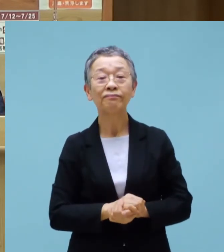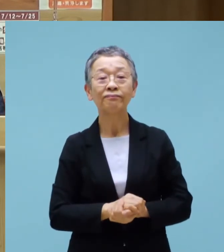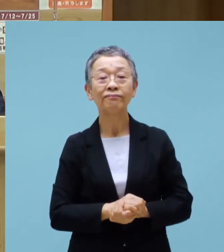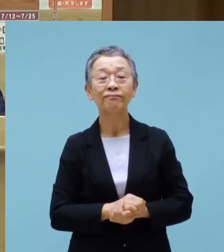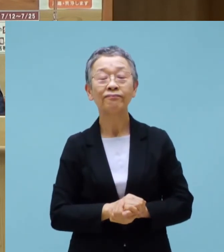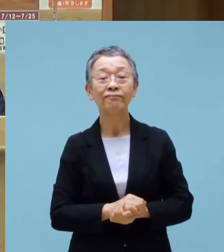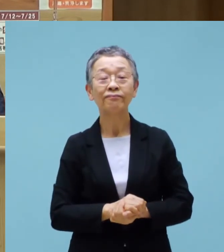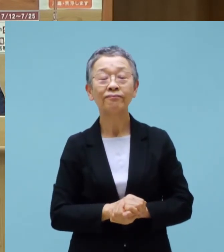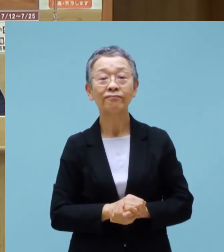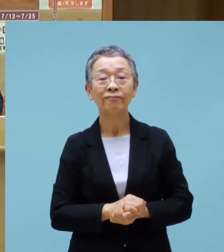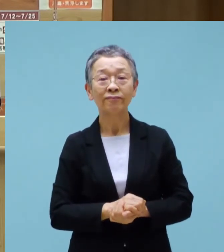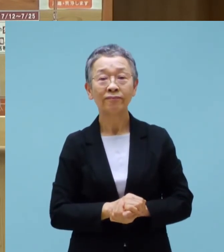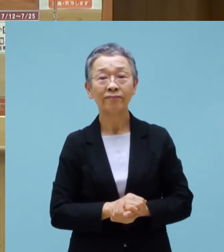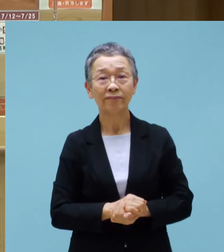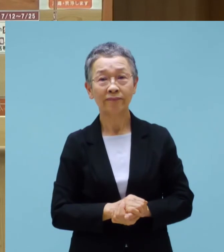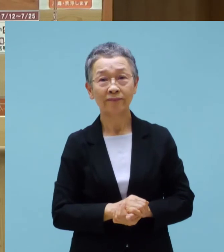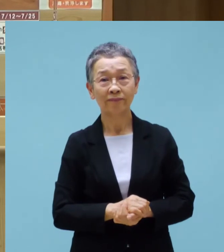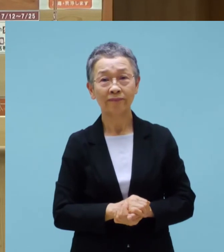すいません、